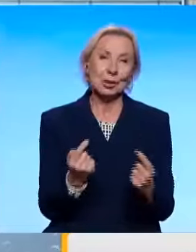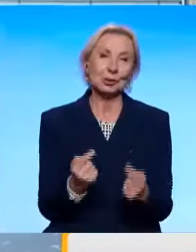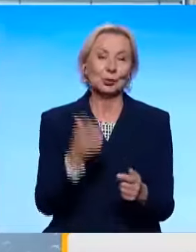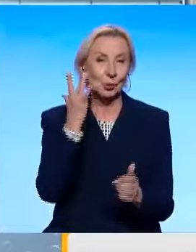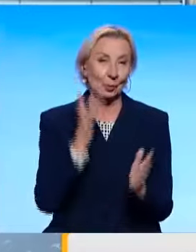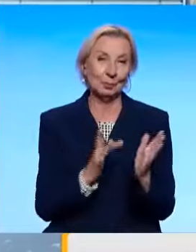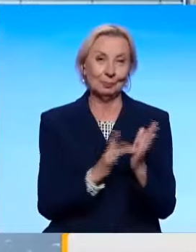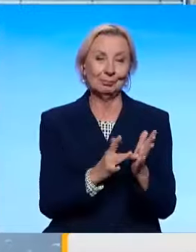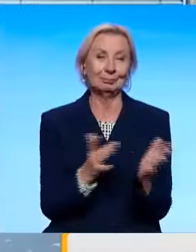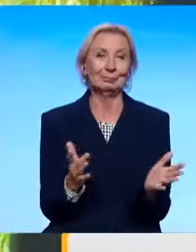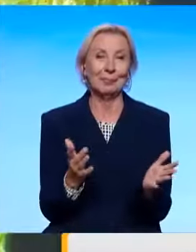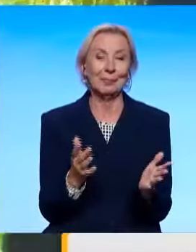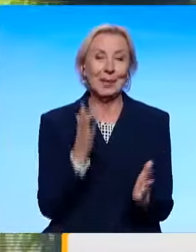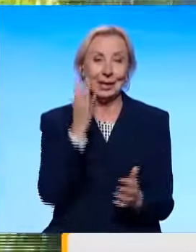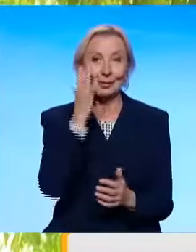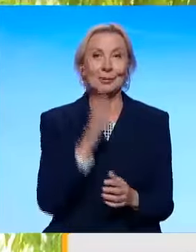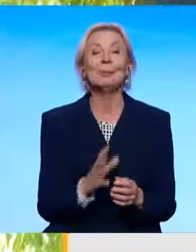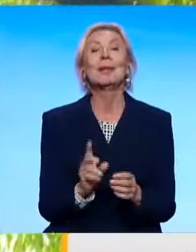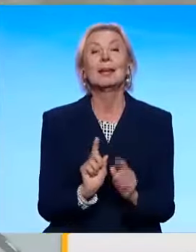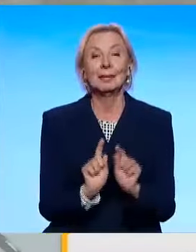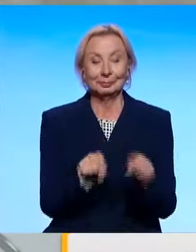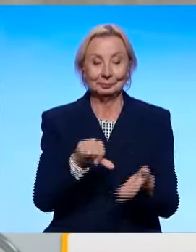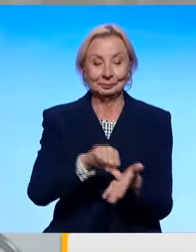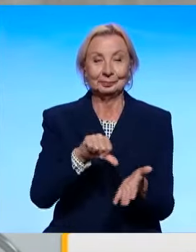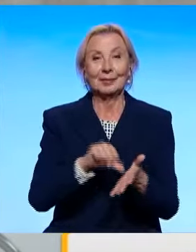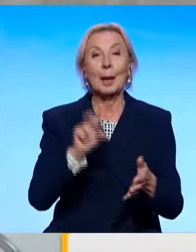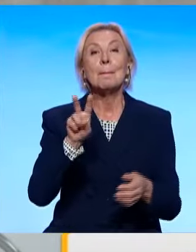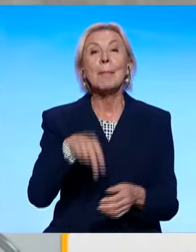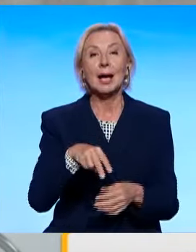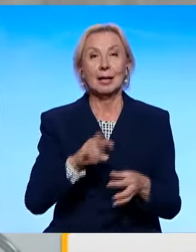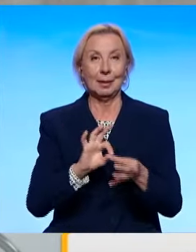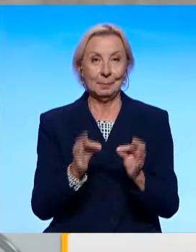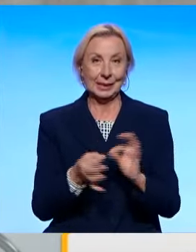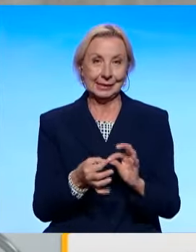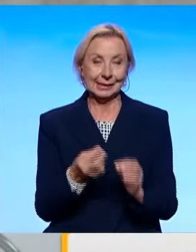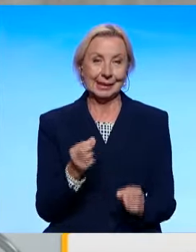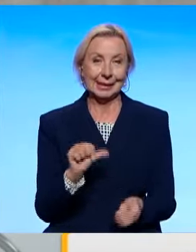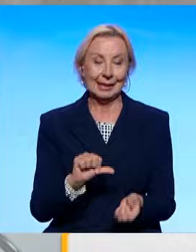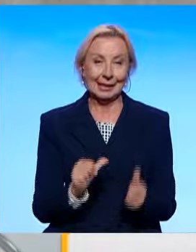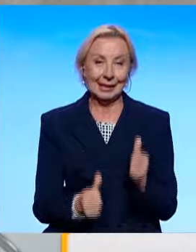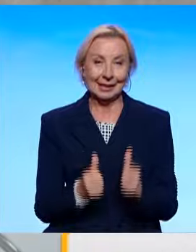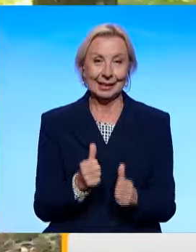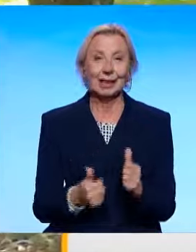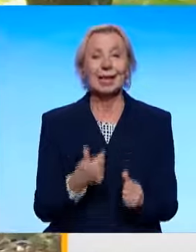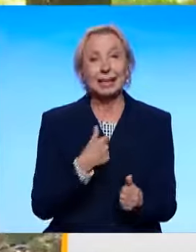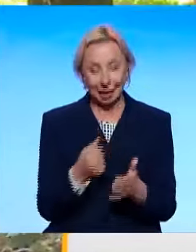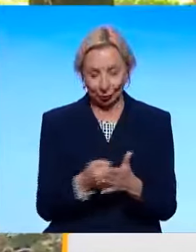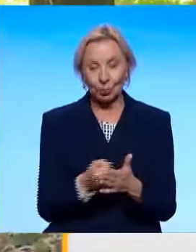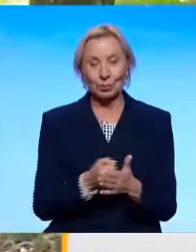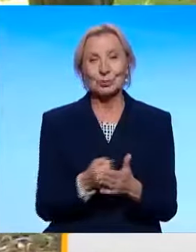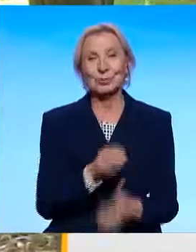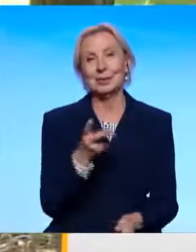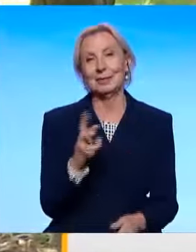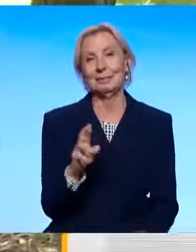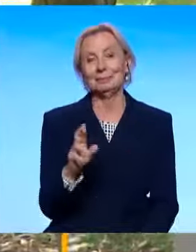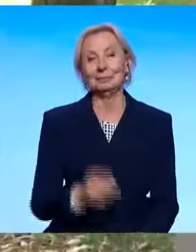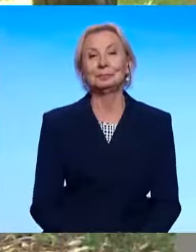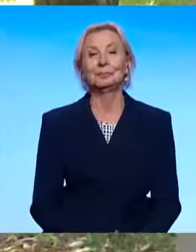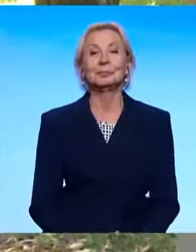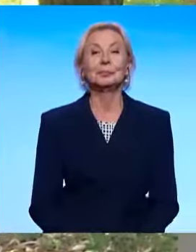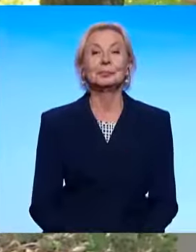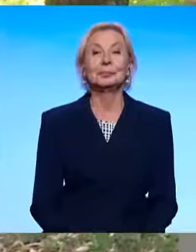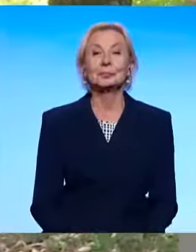років підкорити Паралімпійські ігри. Така мета стоїть, я її доб'юся, хоча мені дуже складно. Дар'я Цесарук, Олександр Петровський,